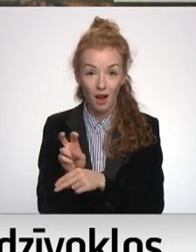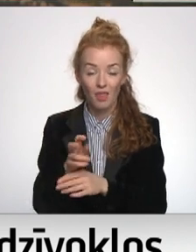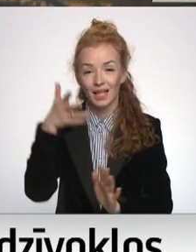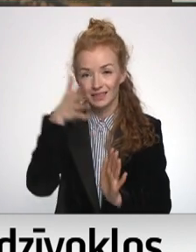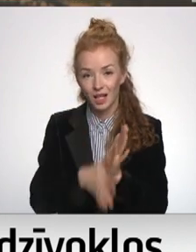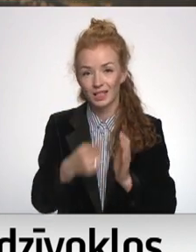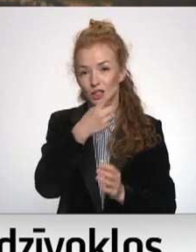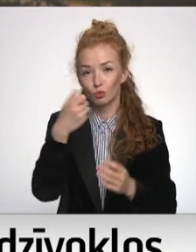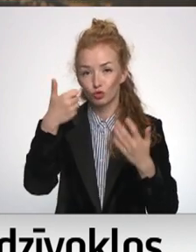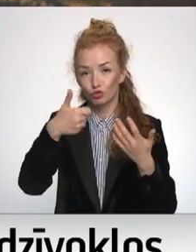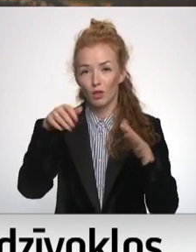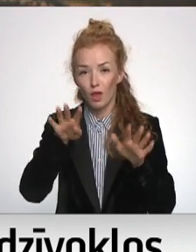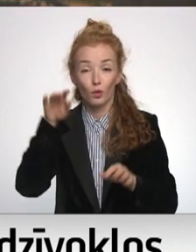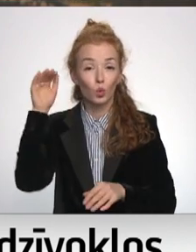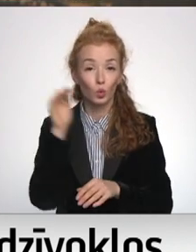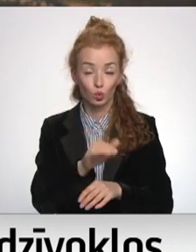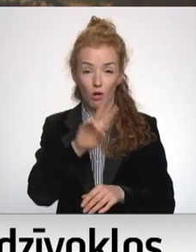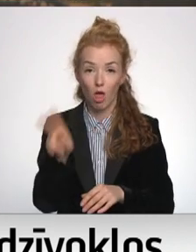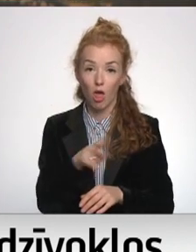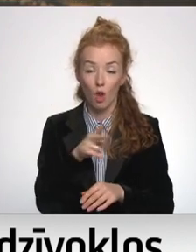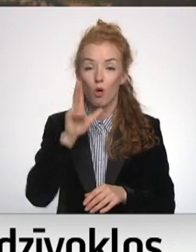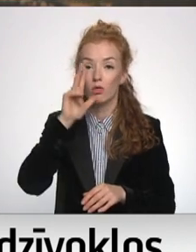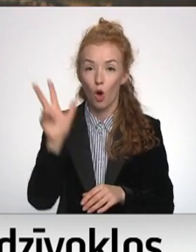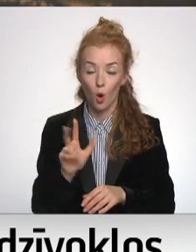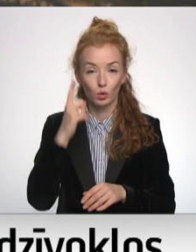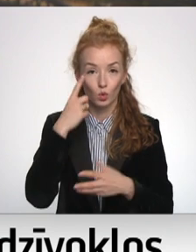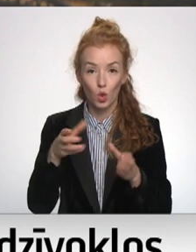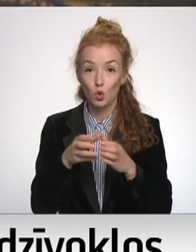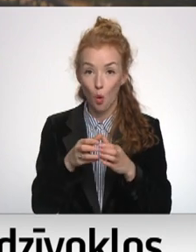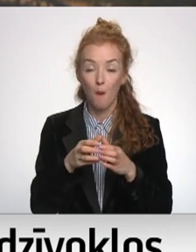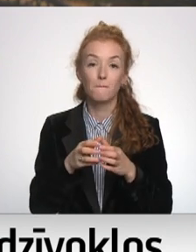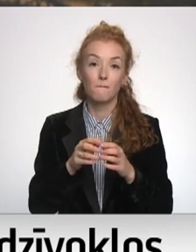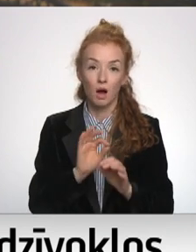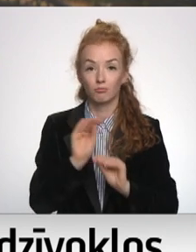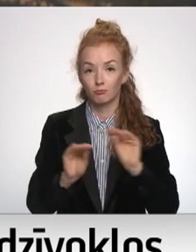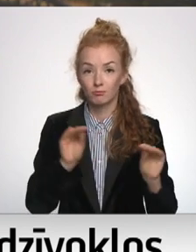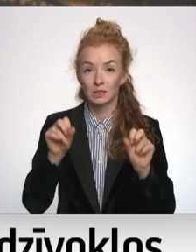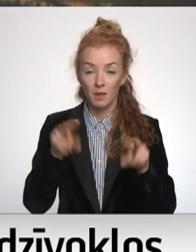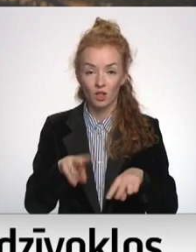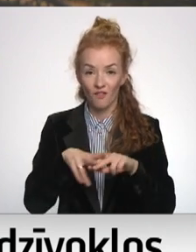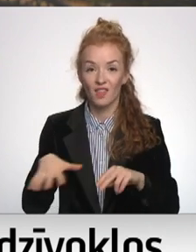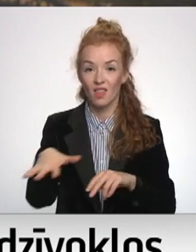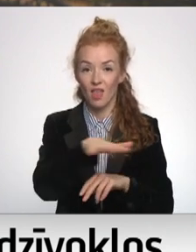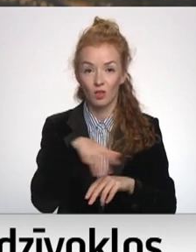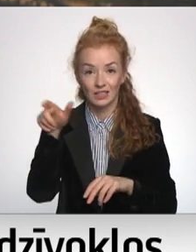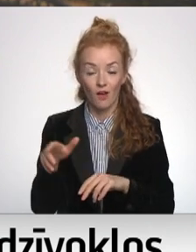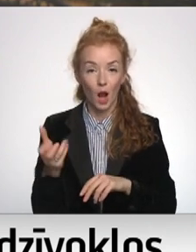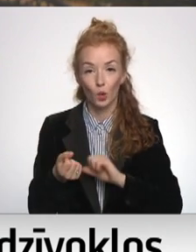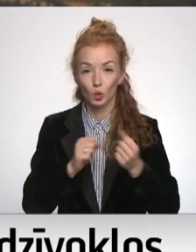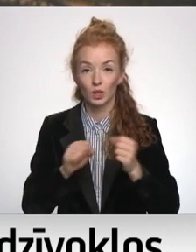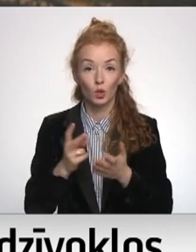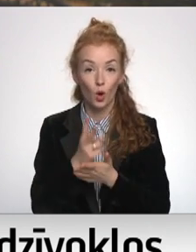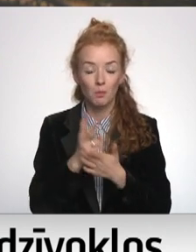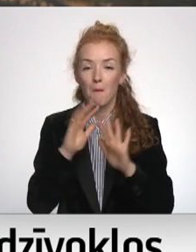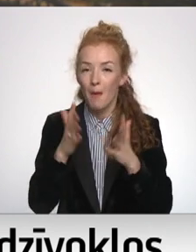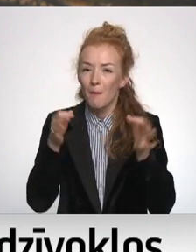Iztērējot 169 000 eiro, Daugavpils dome it kā iekārtoja vidi cilvēkiem ar kustību traucējumiem, bet